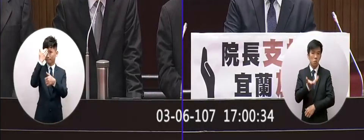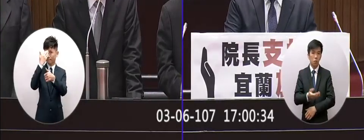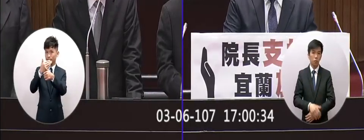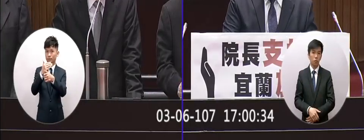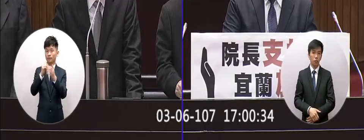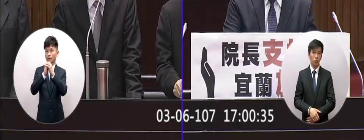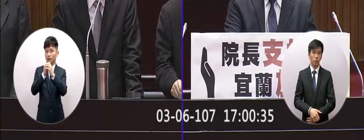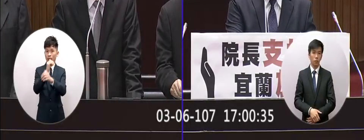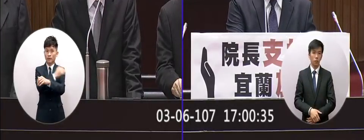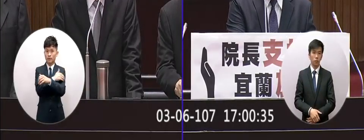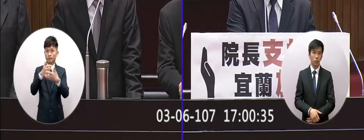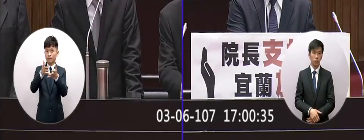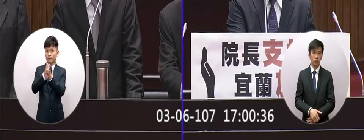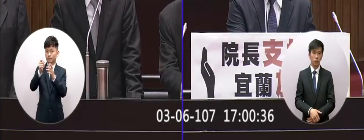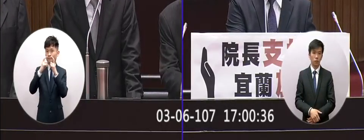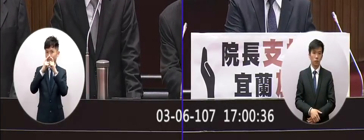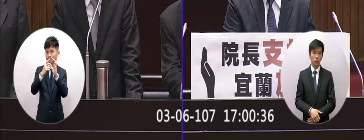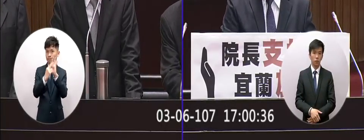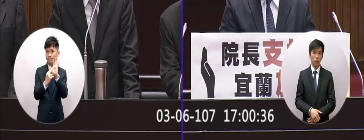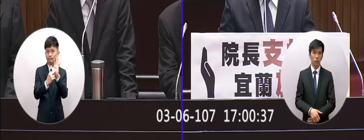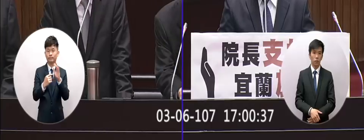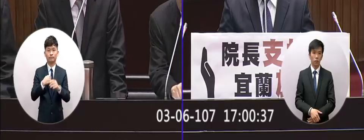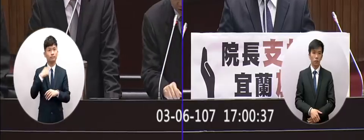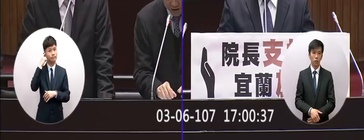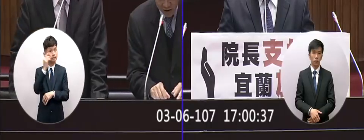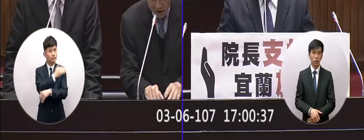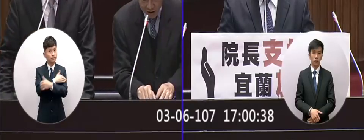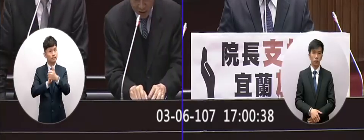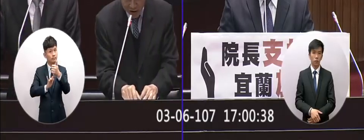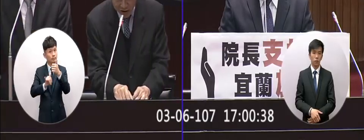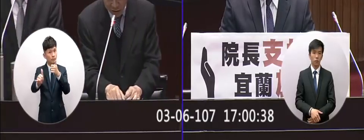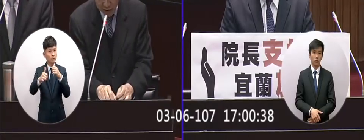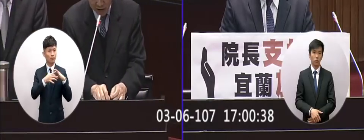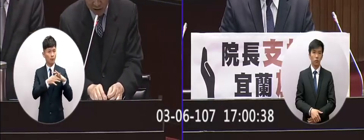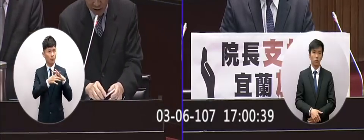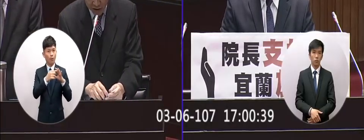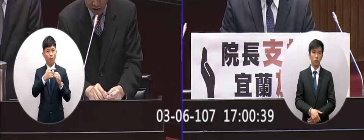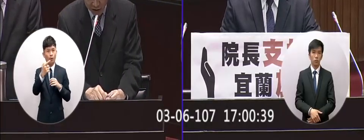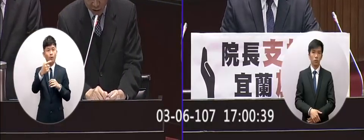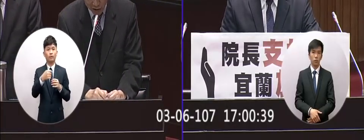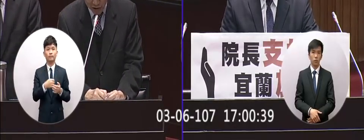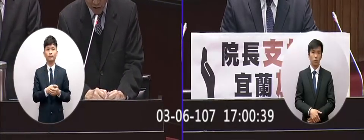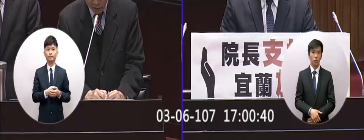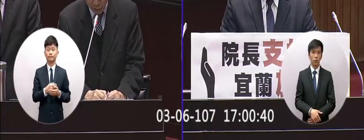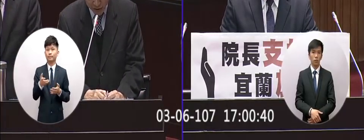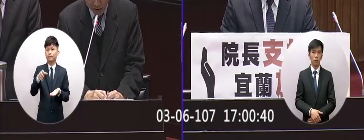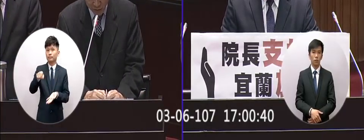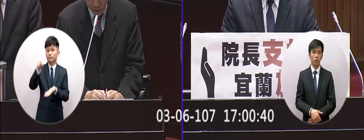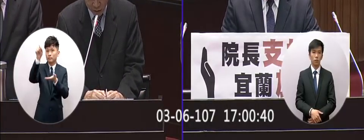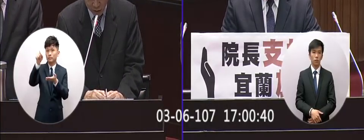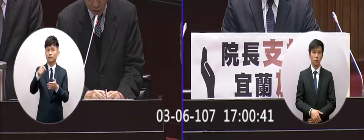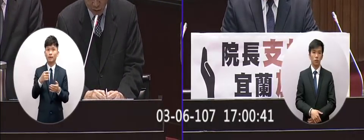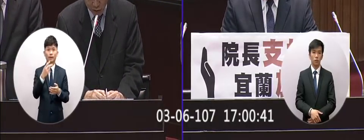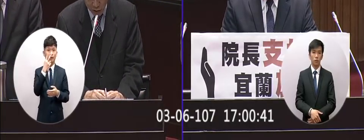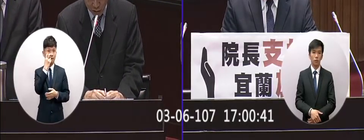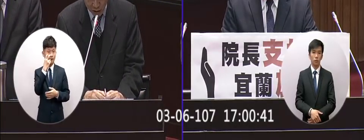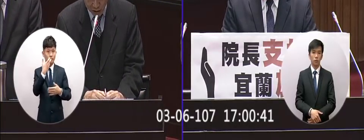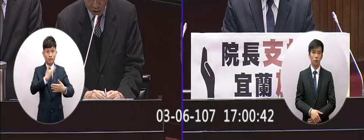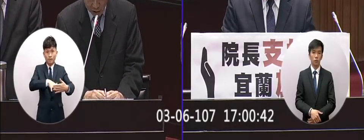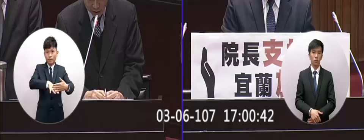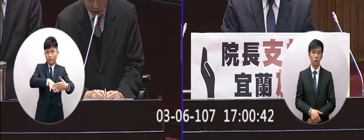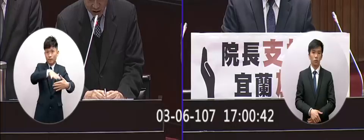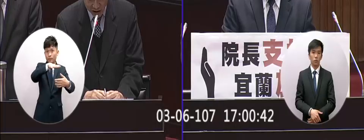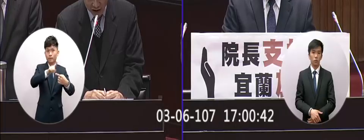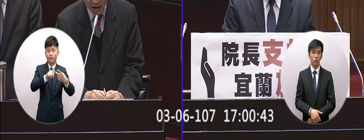成部长跟你报告会比较清楚。 是，我想陈委员确实是一直关心这个问题，您刚刚所提到的不管是翡翠水库的状